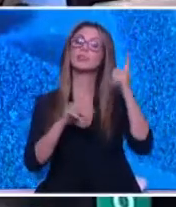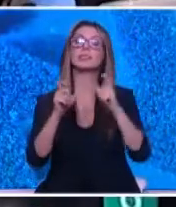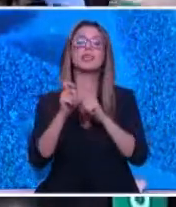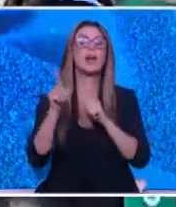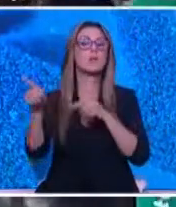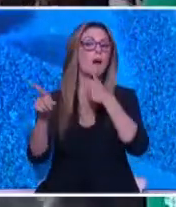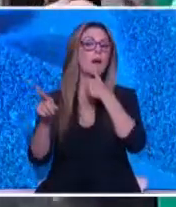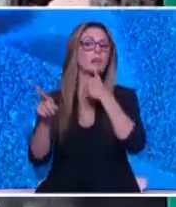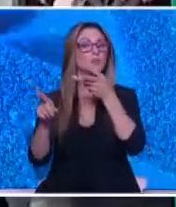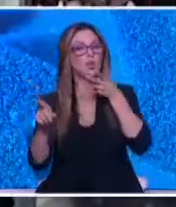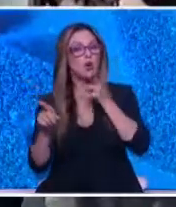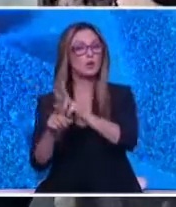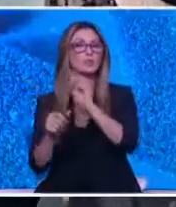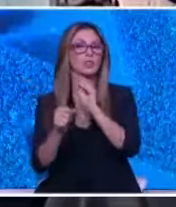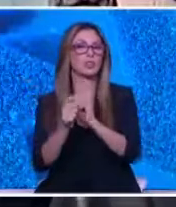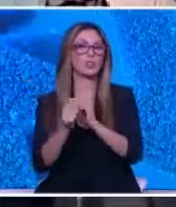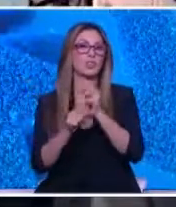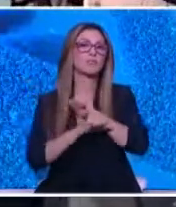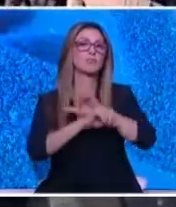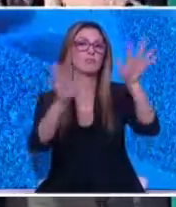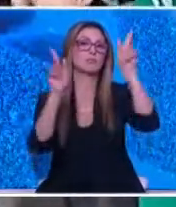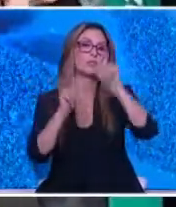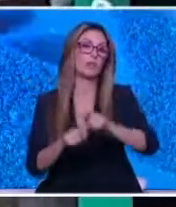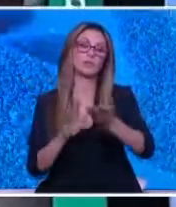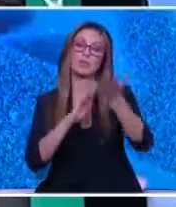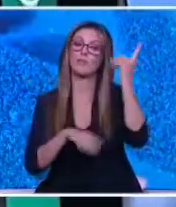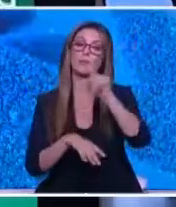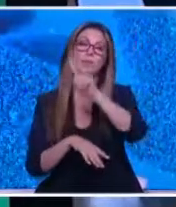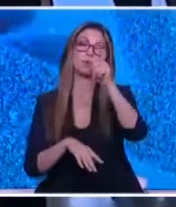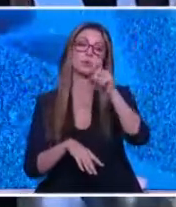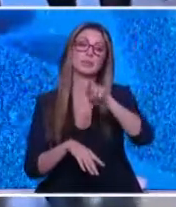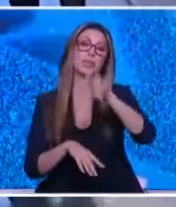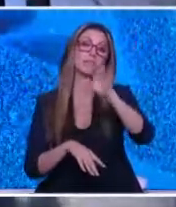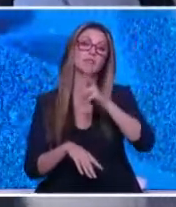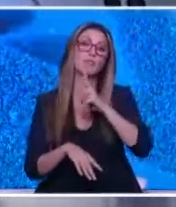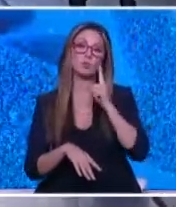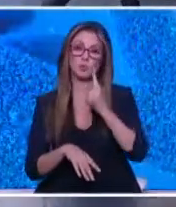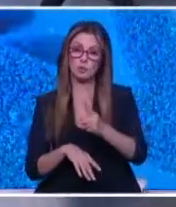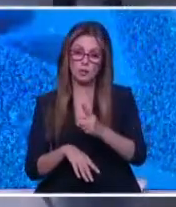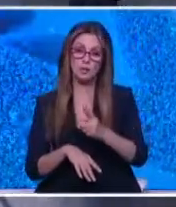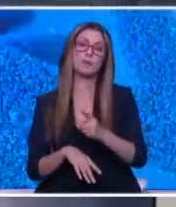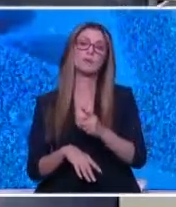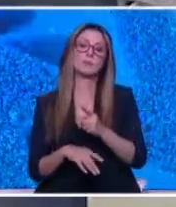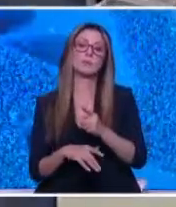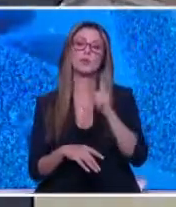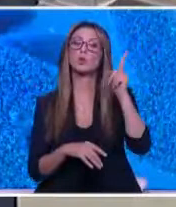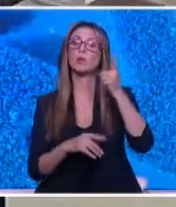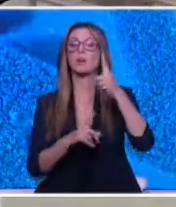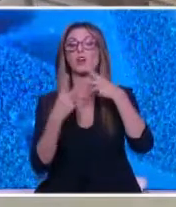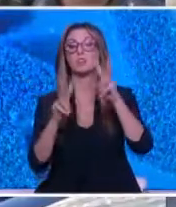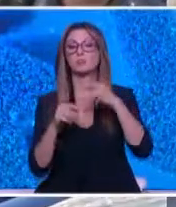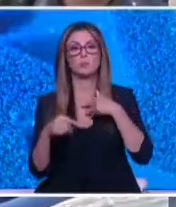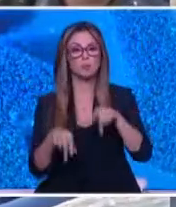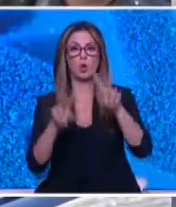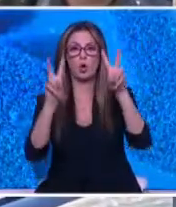Rushdie'nin öldürülmesi için bir fetva verdiğini 1980'lerin sonunda biliyoruz. Hizbullah'tan hatta bir açıklama geldi. Bu konuyla bizim